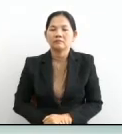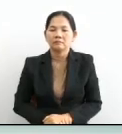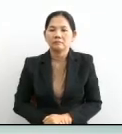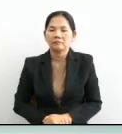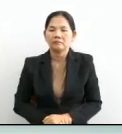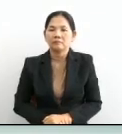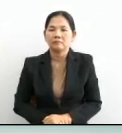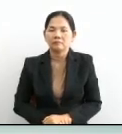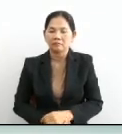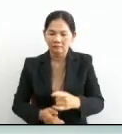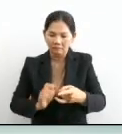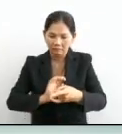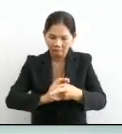ដំឡូងមី